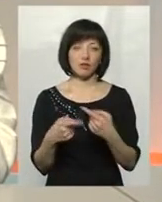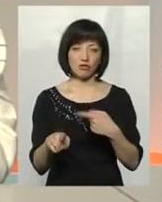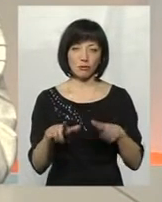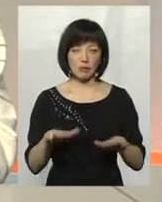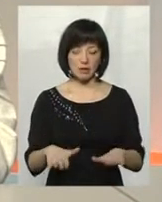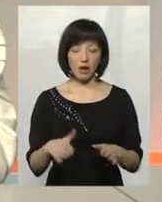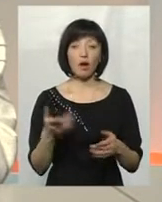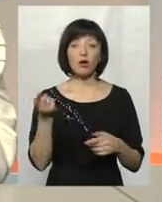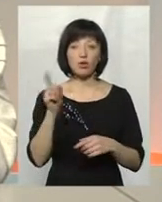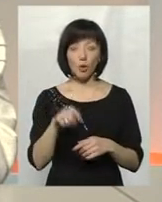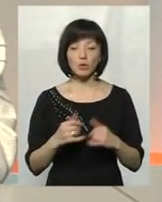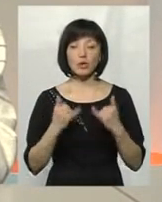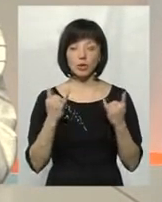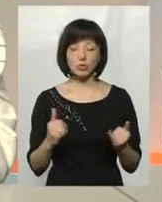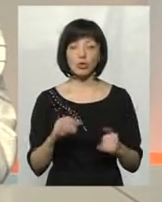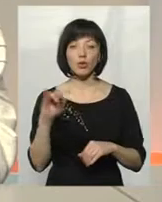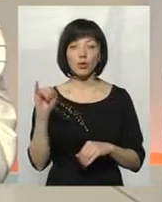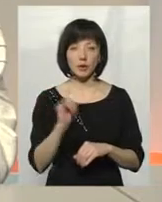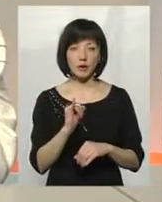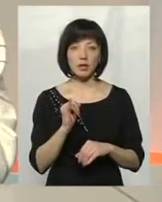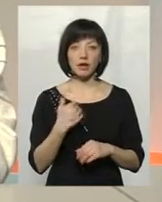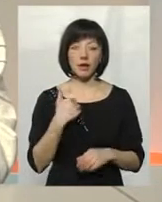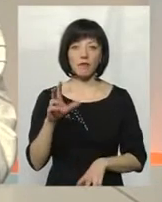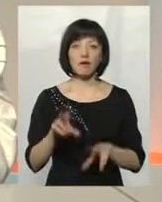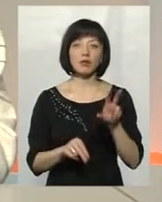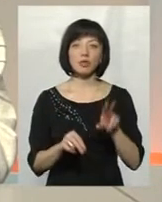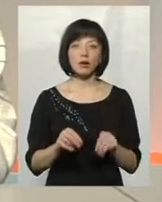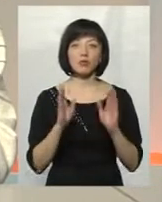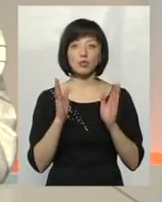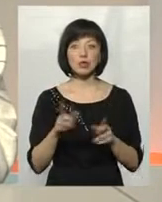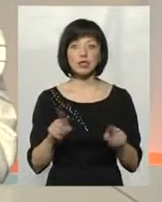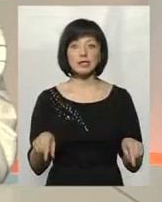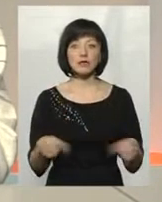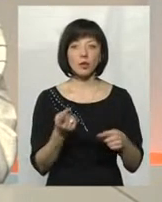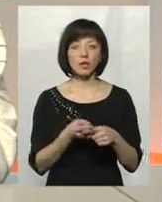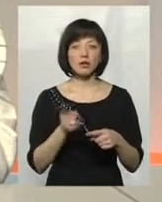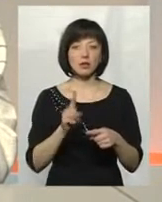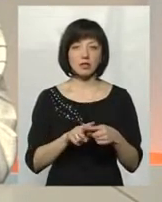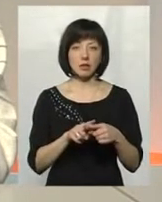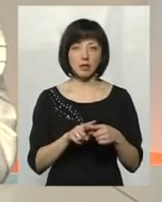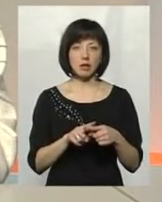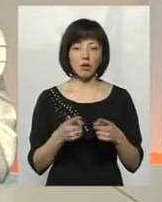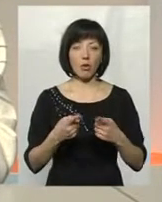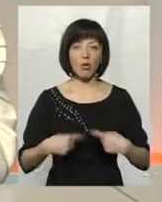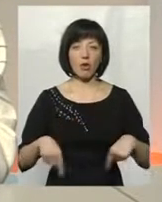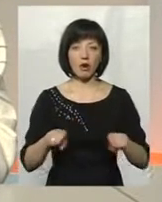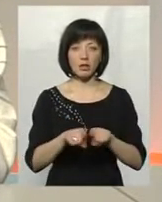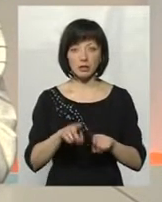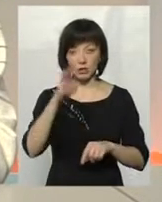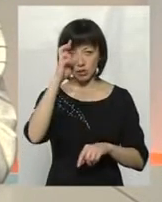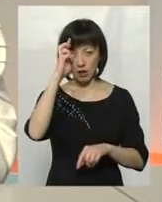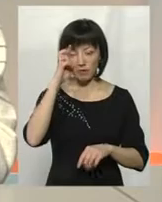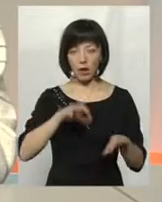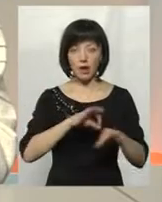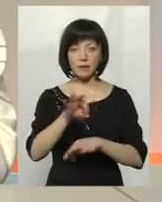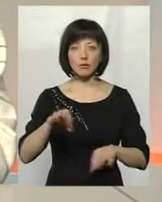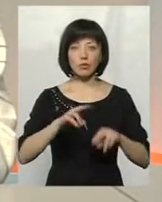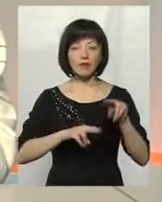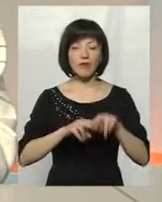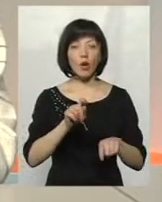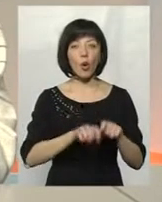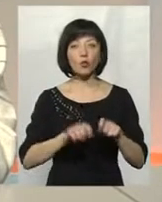місцях. Тобто для цього, і я вважаю, що і буде створена оця органи державного